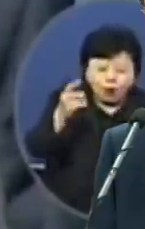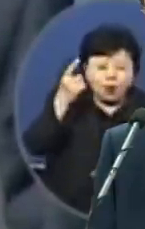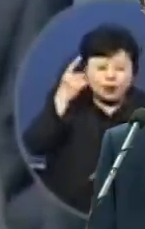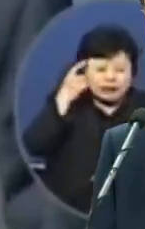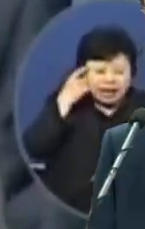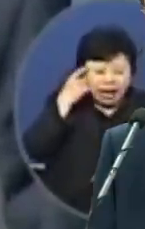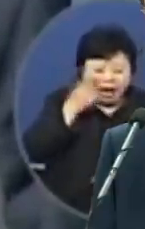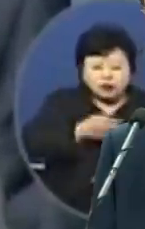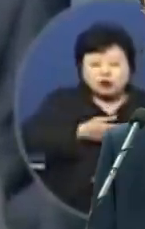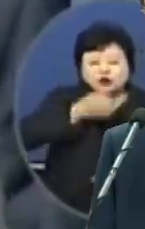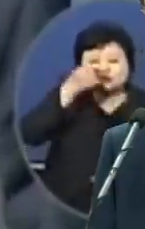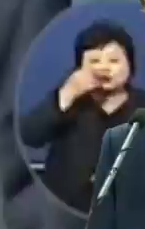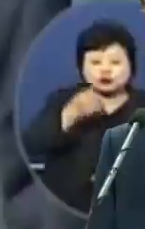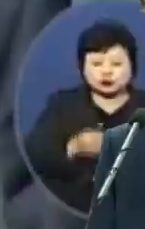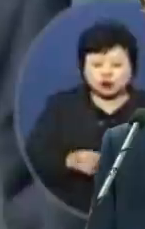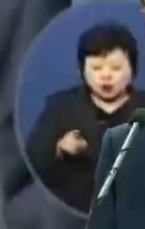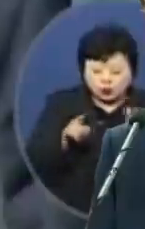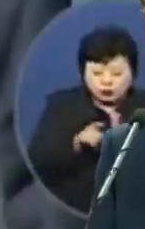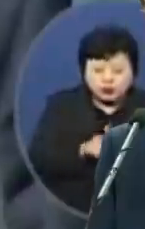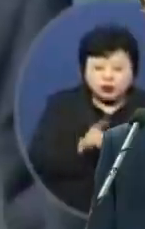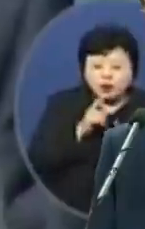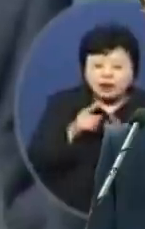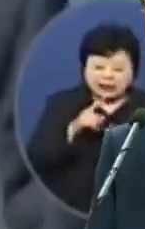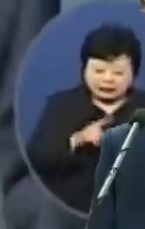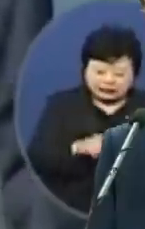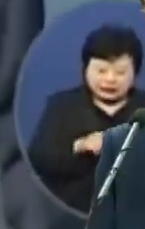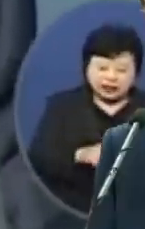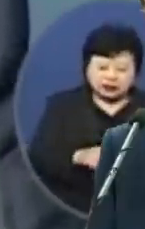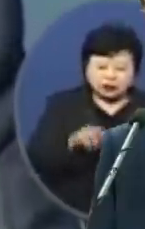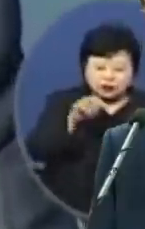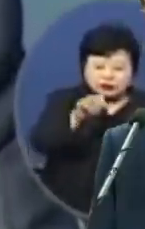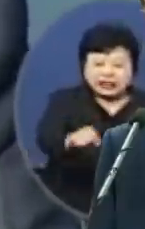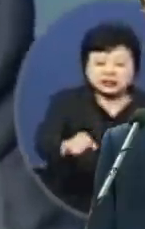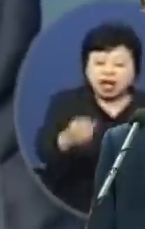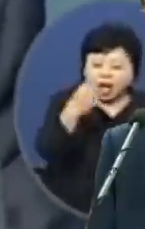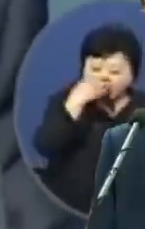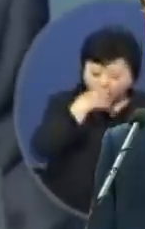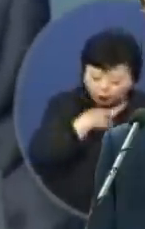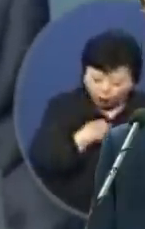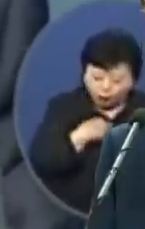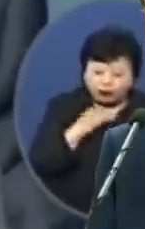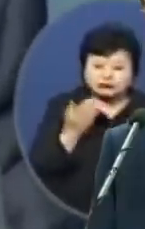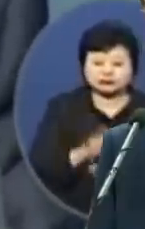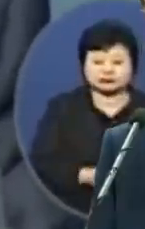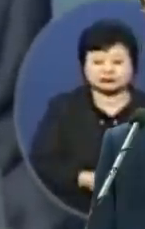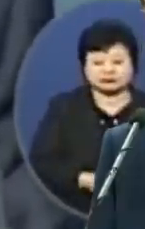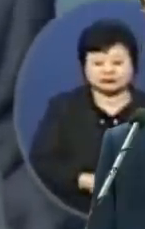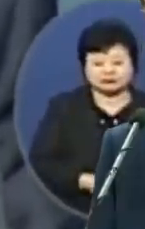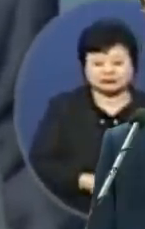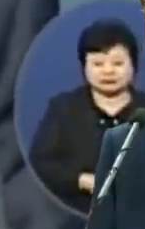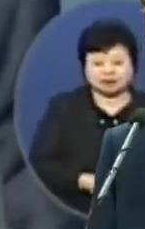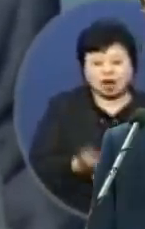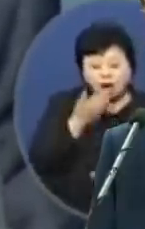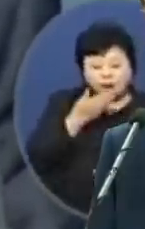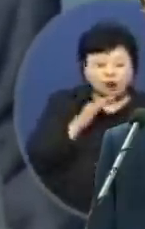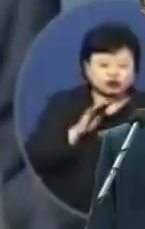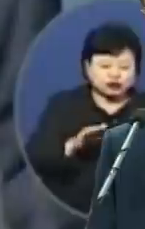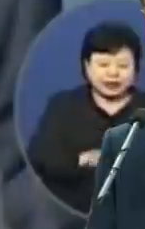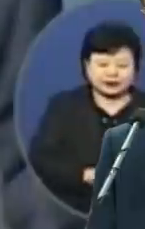생각하고 꿈꾸고 믿고 말하니까 손을 내밀어 따서 먹었습니다. 그 먹고 난